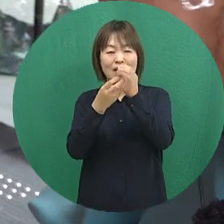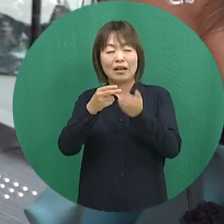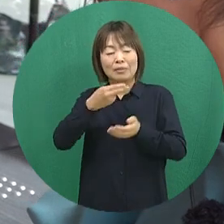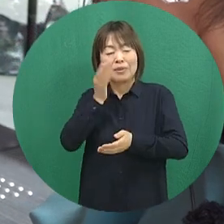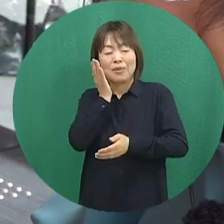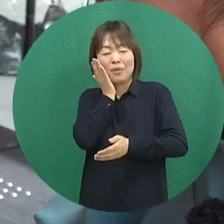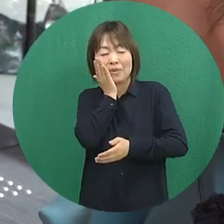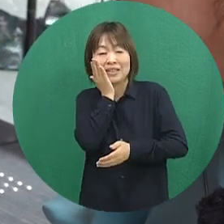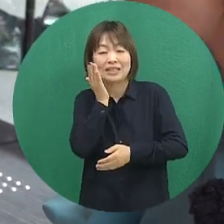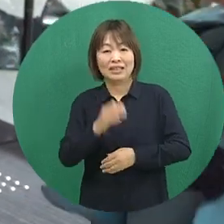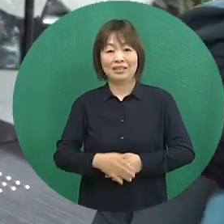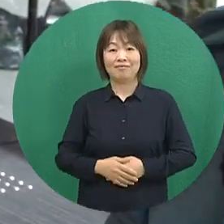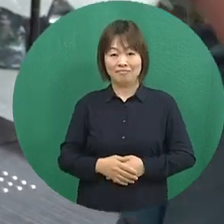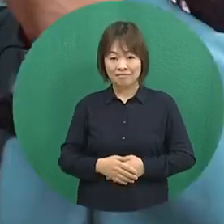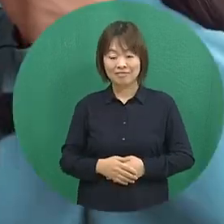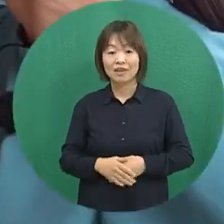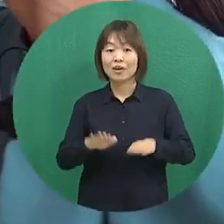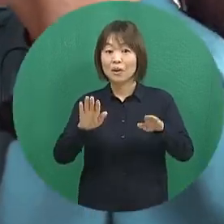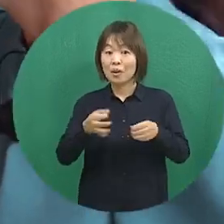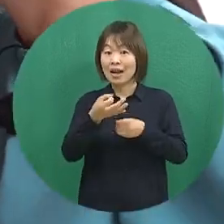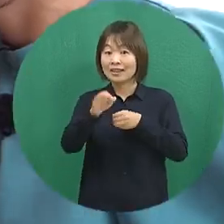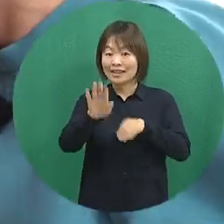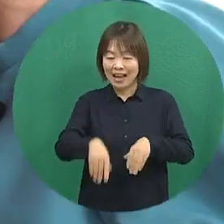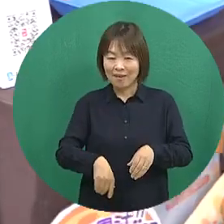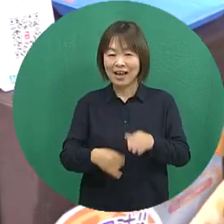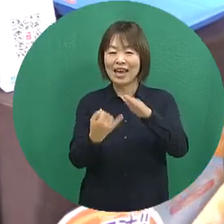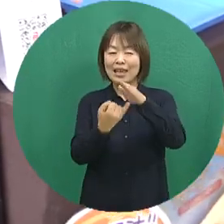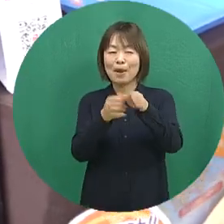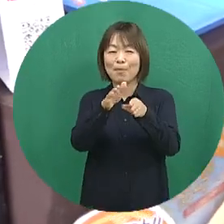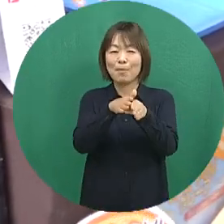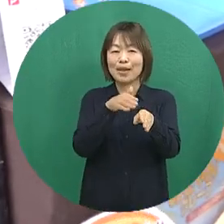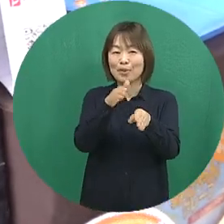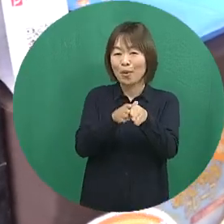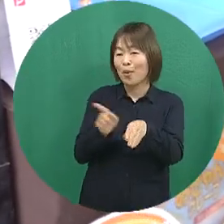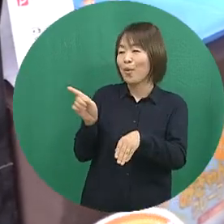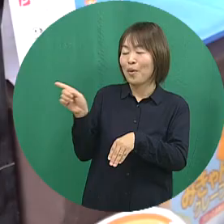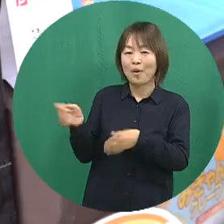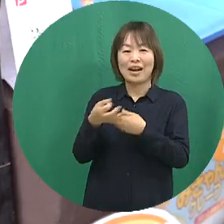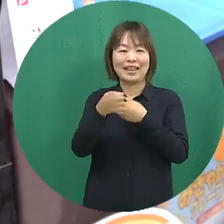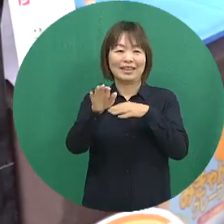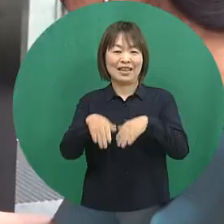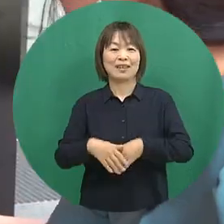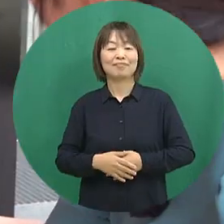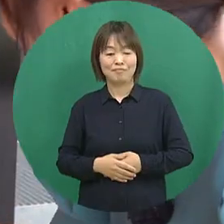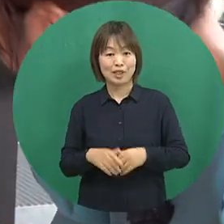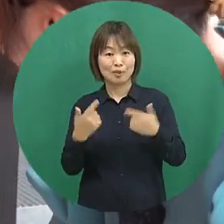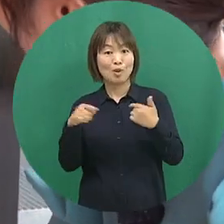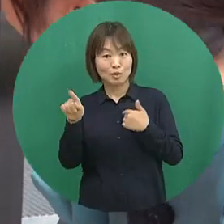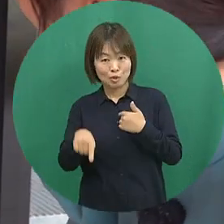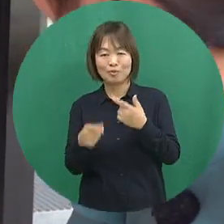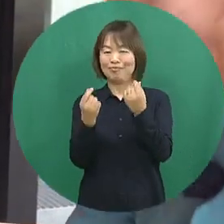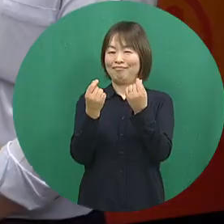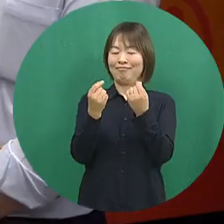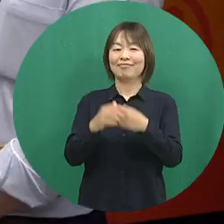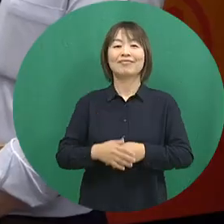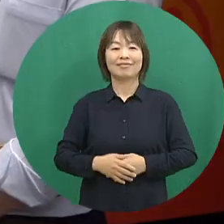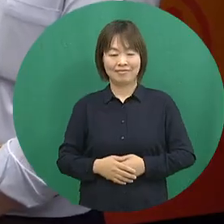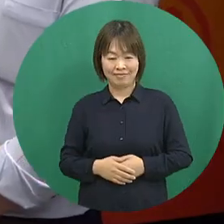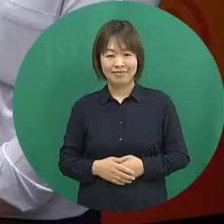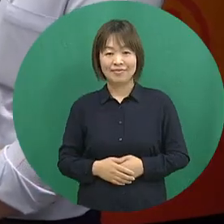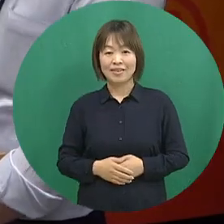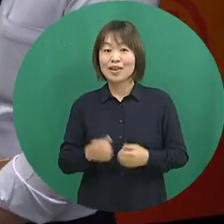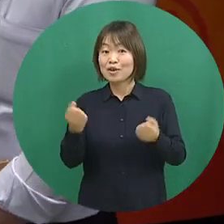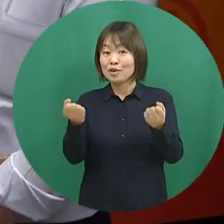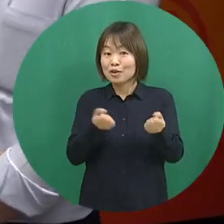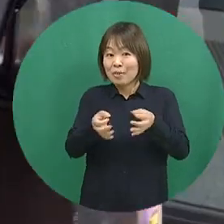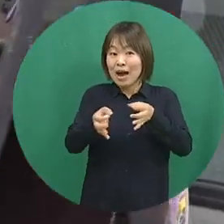けど、お肉が本当美味しくて、今日はこの気まぐれ愛媛弁当を買いました。 常連ですか？ そうです。 この愛媛